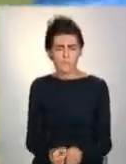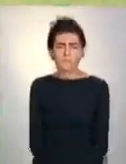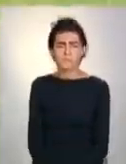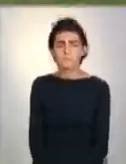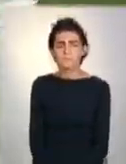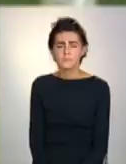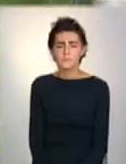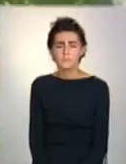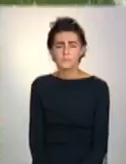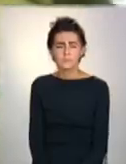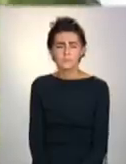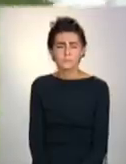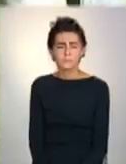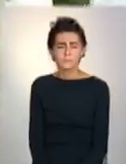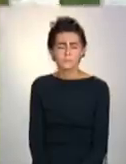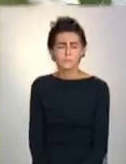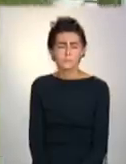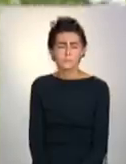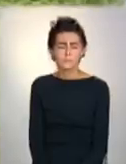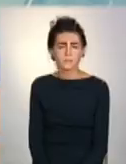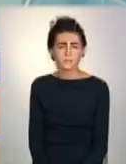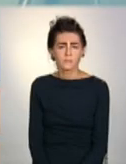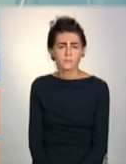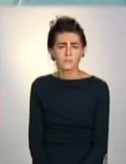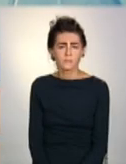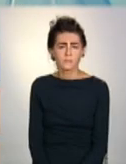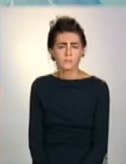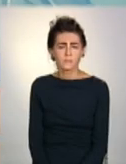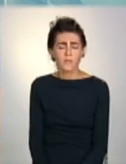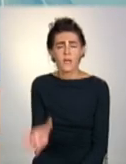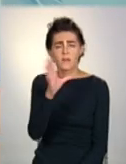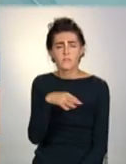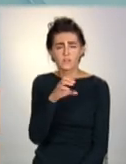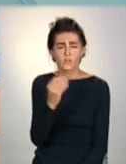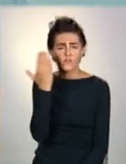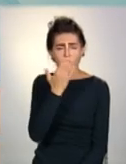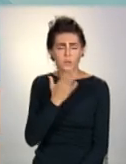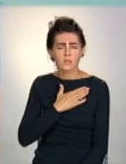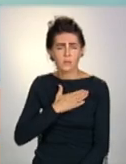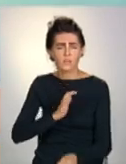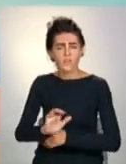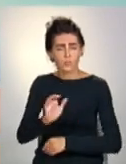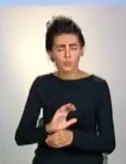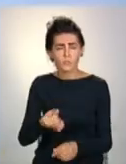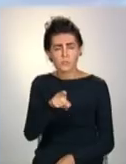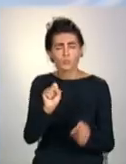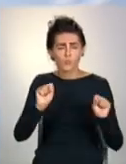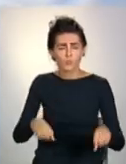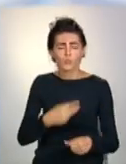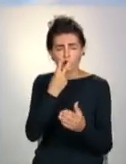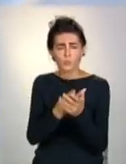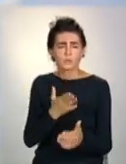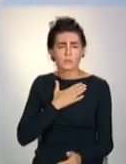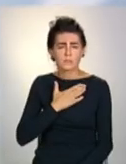Успенська, Володимир Краснов, телеканал «Донбас». Усі сюжети цього випуску ви також можете подивитися на